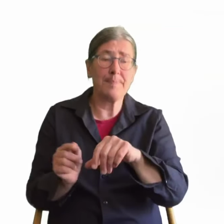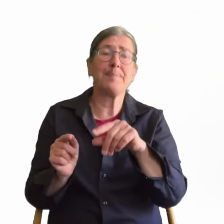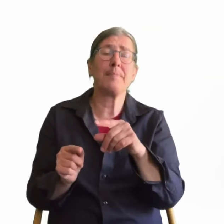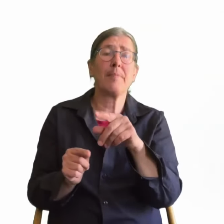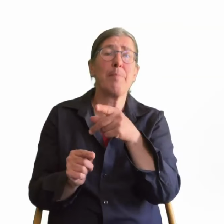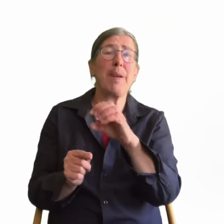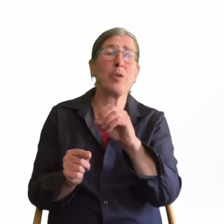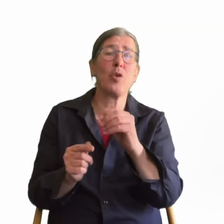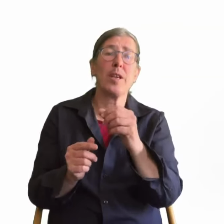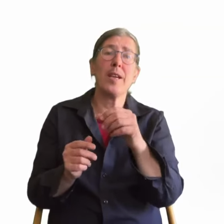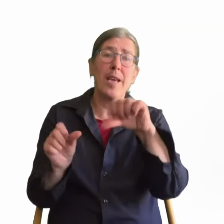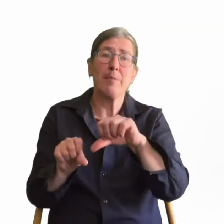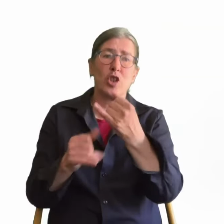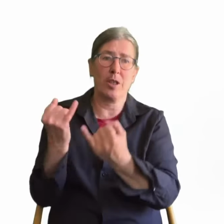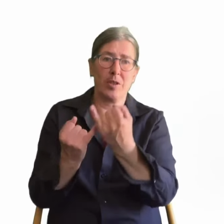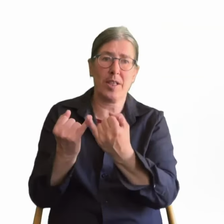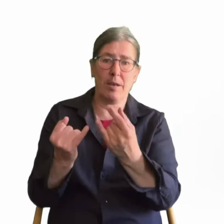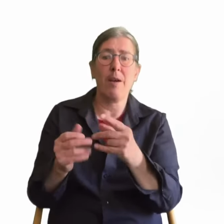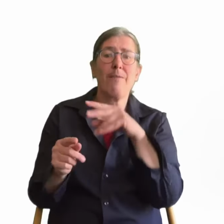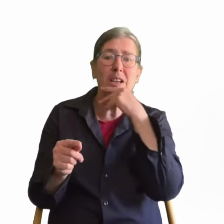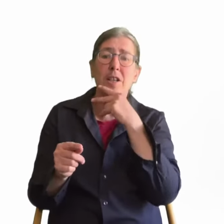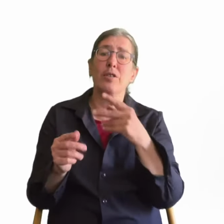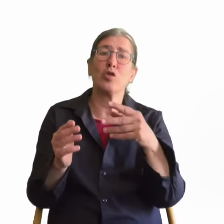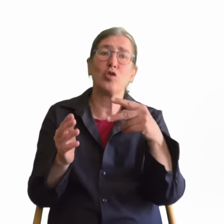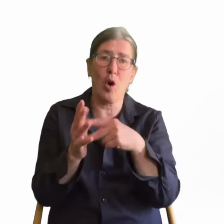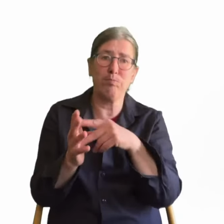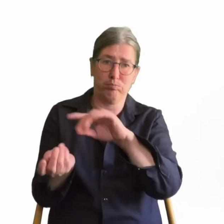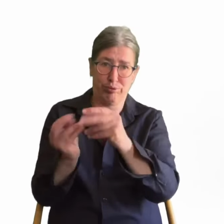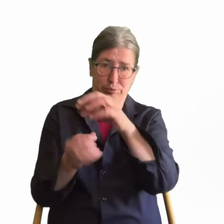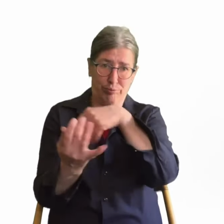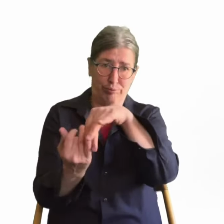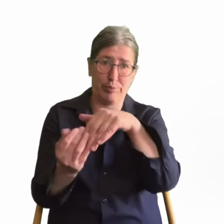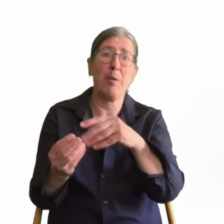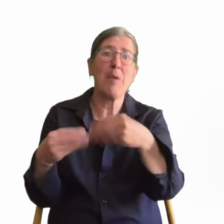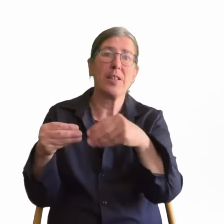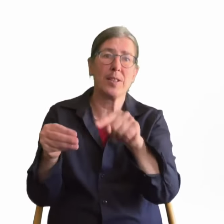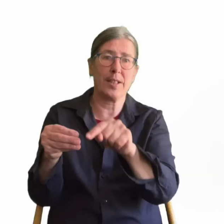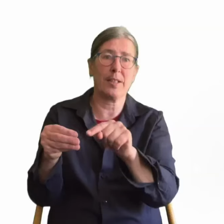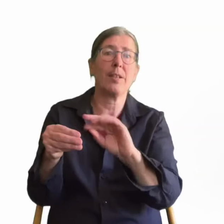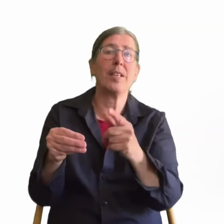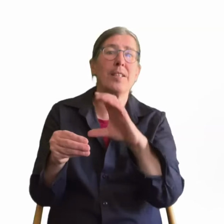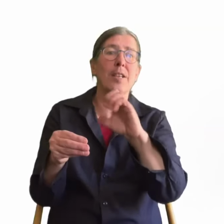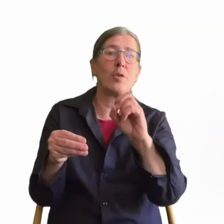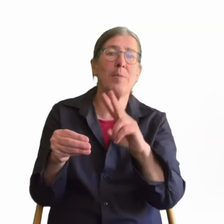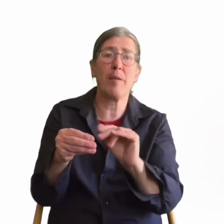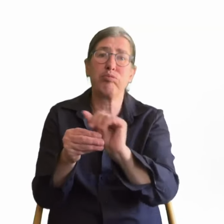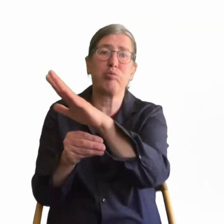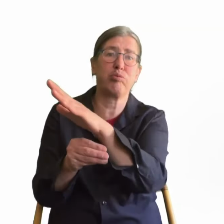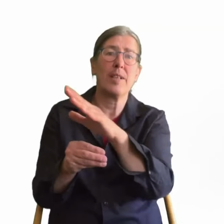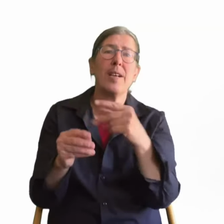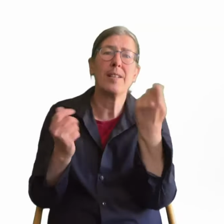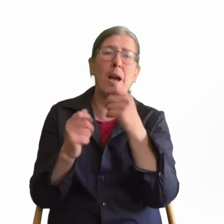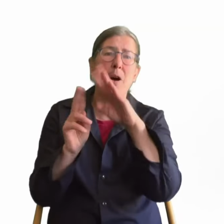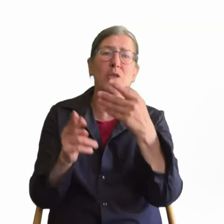petrochemischen Industrie unter Zusetzung von Wasser, von Strom, Plastik hergestellt. Dabei wird CO2 ausgestoßen,